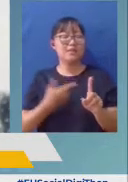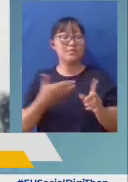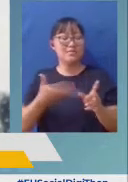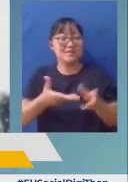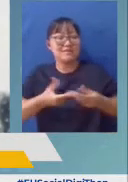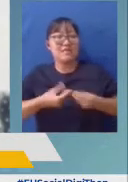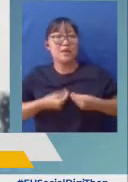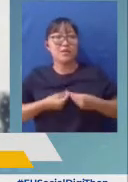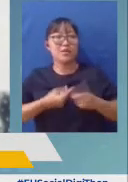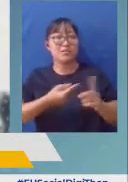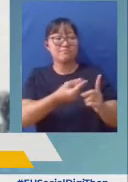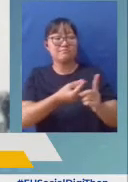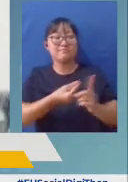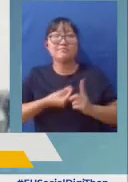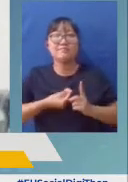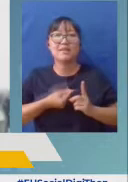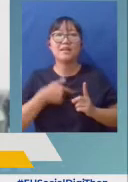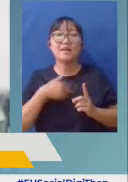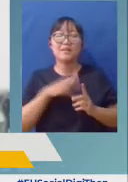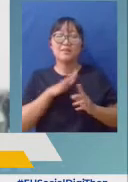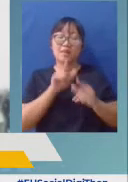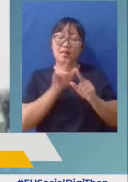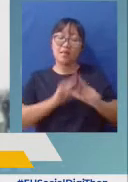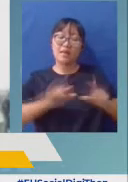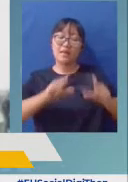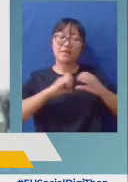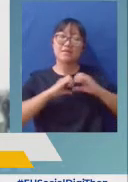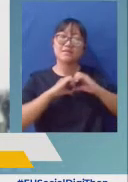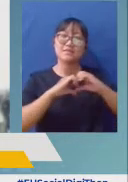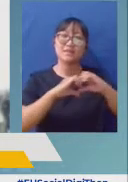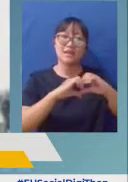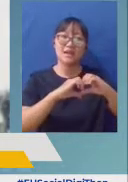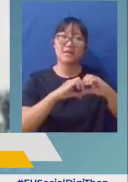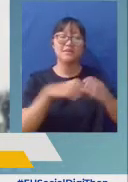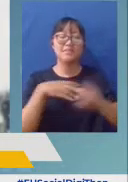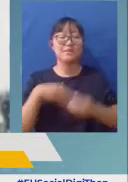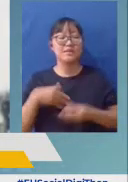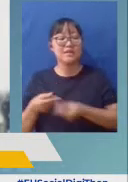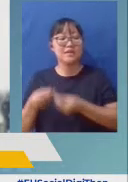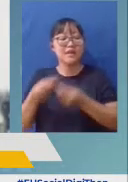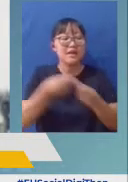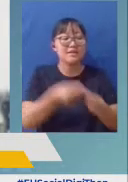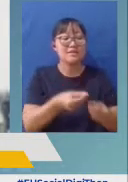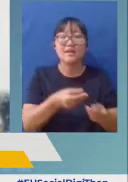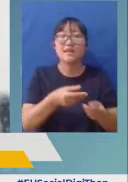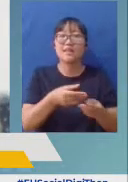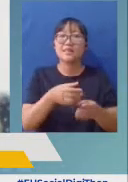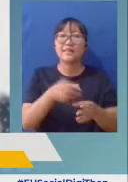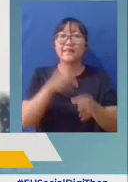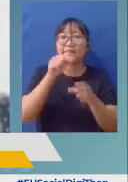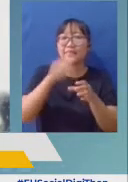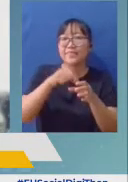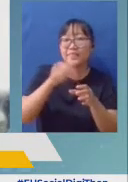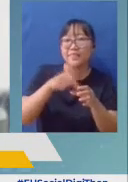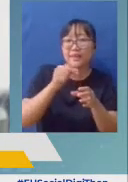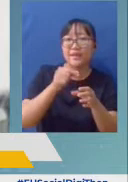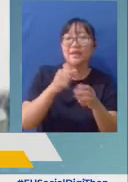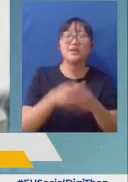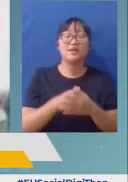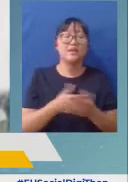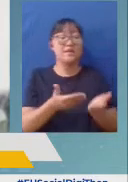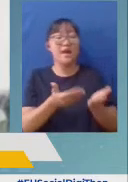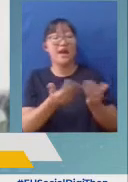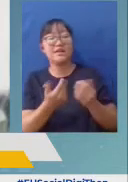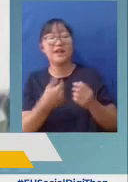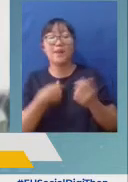cintai, ya. Berikan dia teh, ya, ajak dia main gitar, ya,